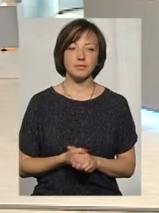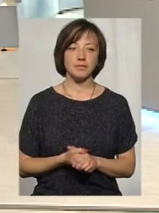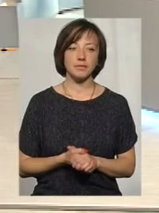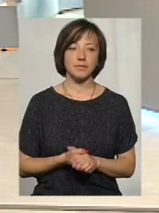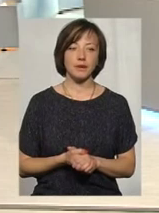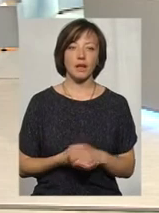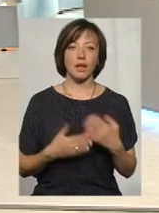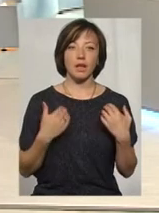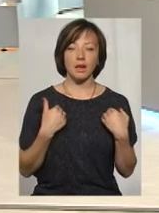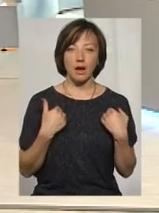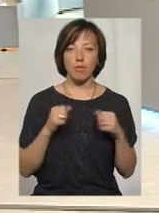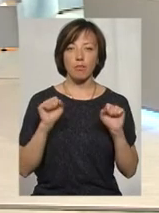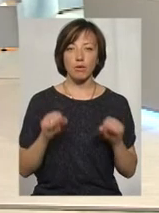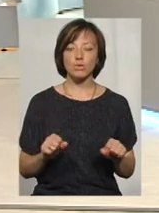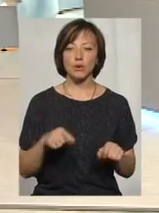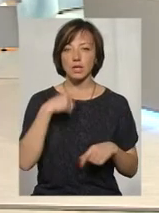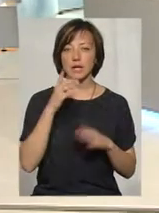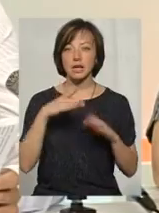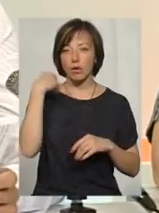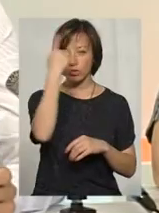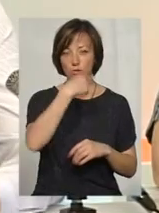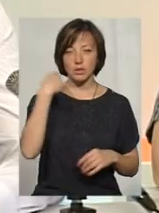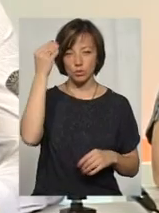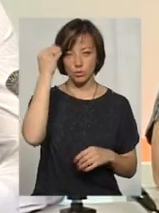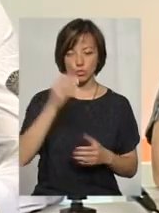про свою власну суб'єктивну думку.